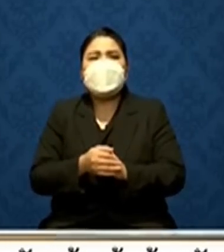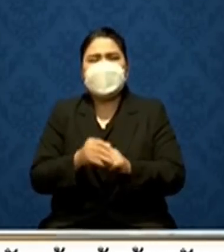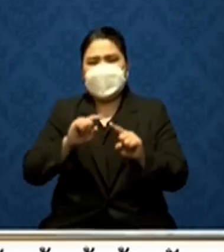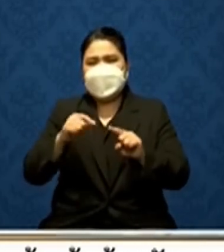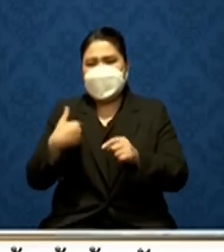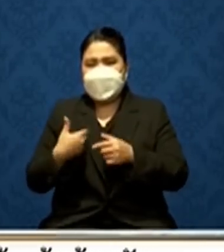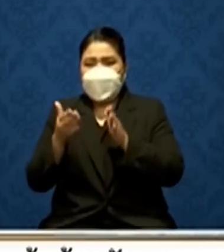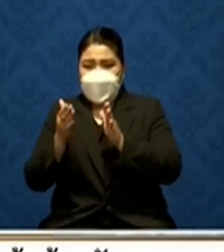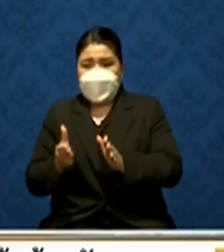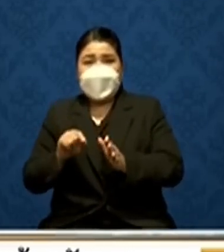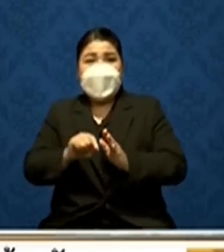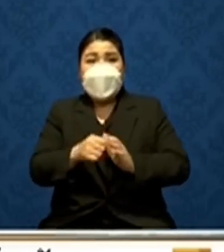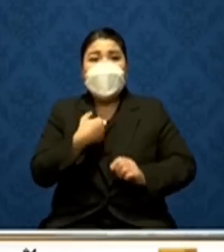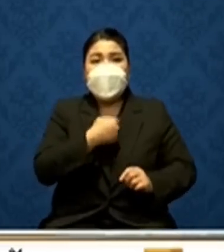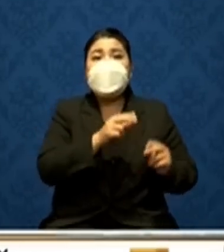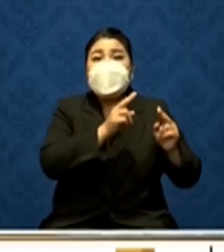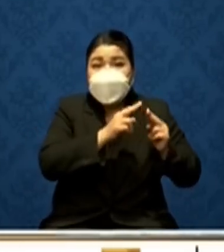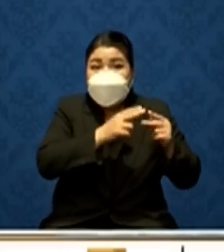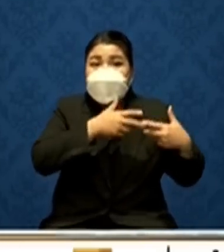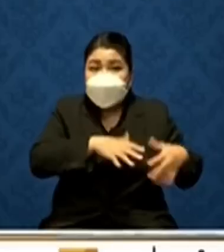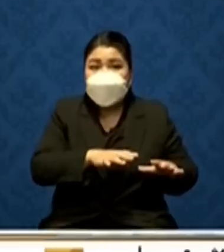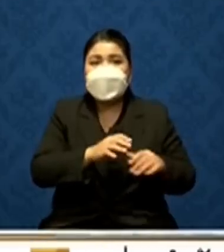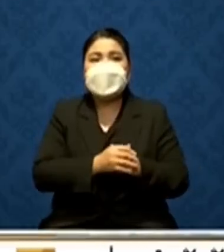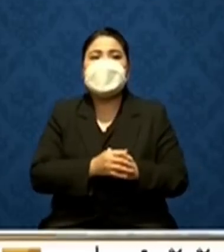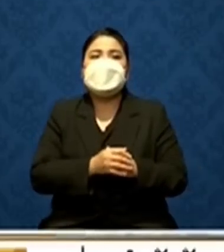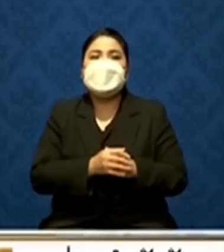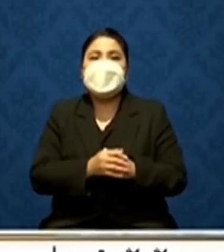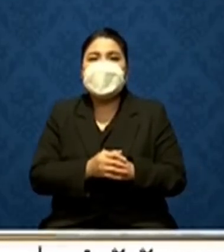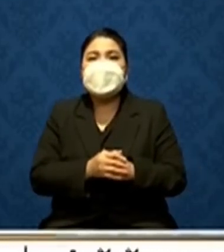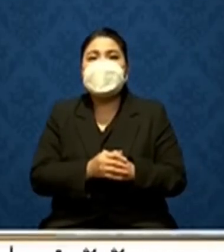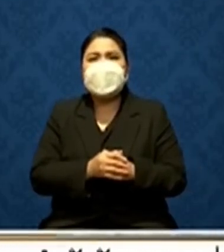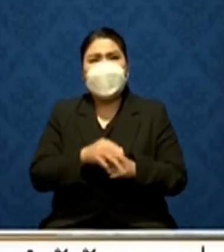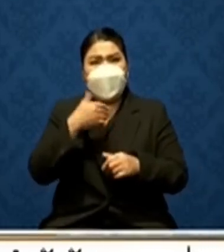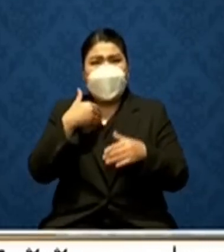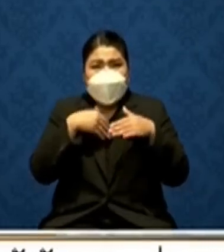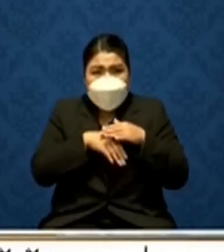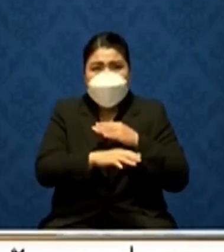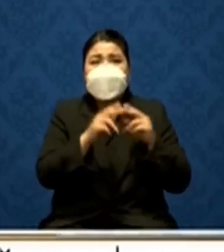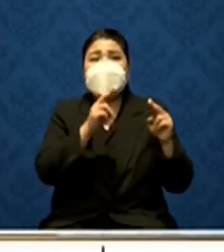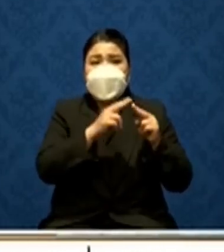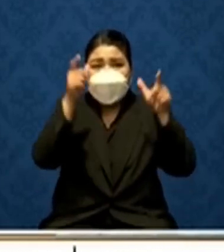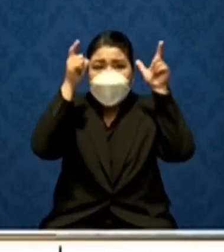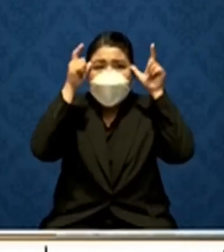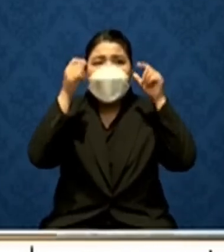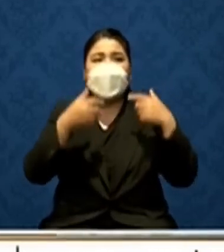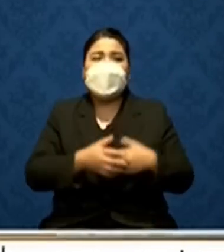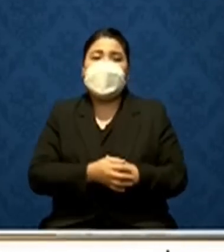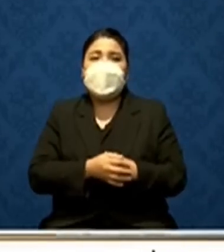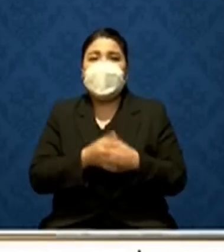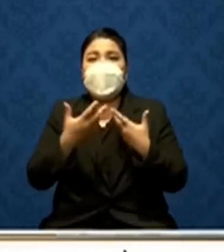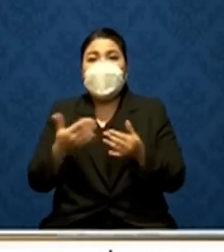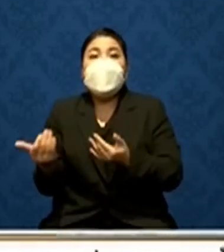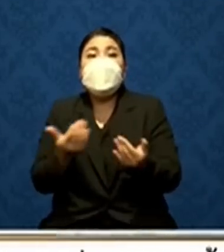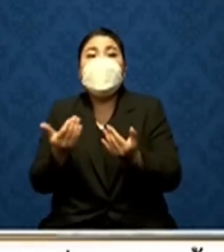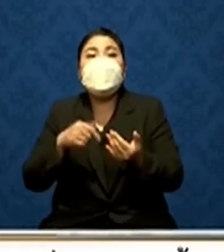ใครคนหนึ่งแอร์ไปผสมพันธุ์เนอะอ่ะถ้าเธอไปผสมพันธุ์กับตัวโอ๊ยลูก